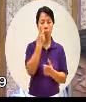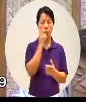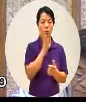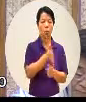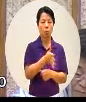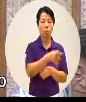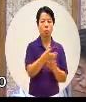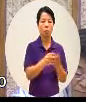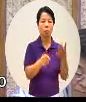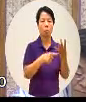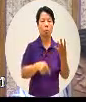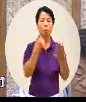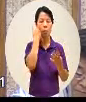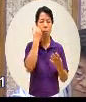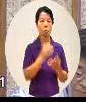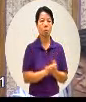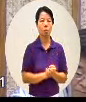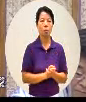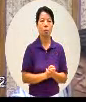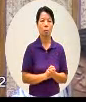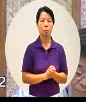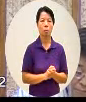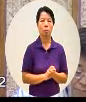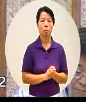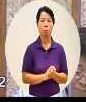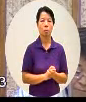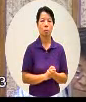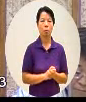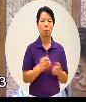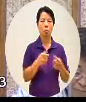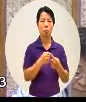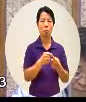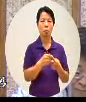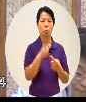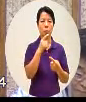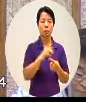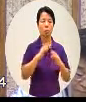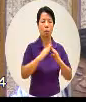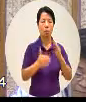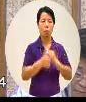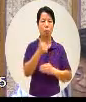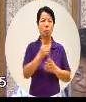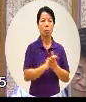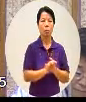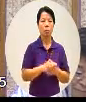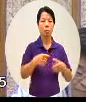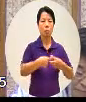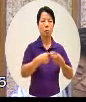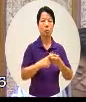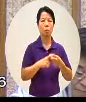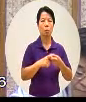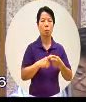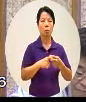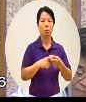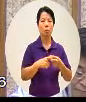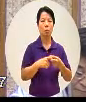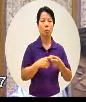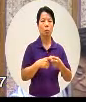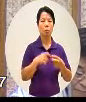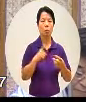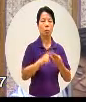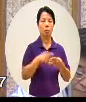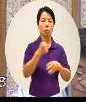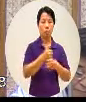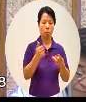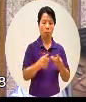职的这四个是什么人啊？讲完听看麦，来。 第一个是我们市长室的李博义， 李博义， 李主任。 那